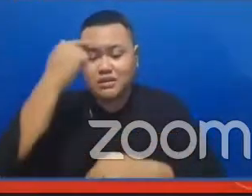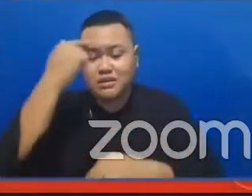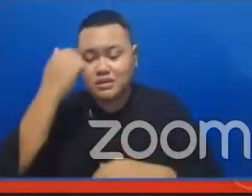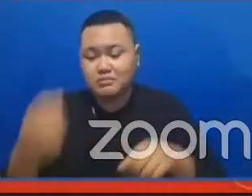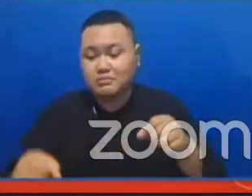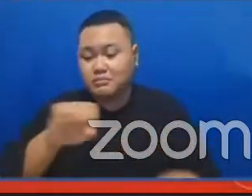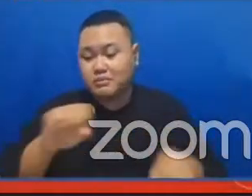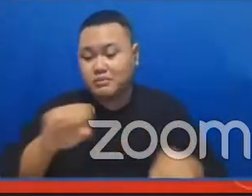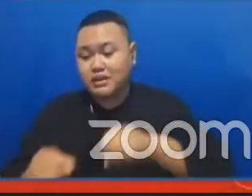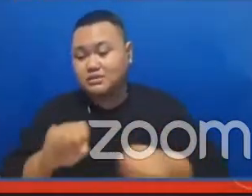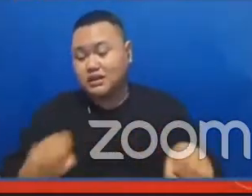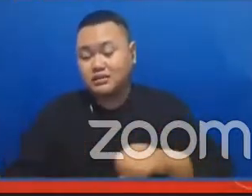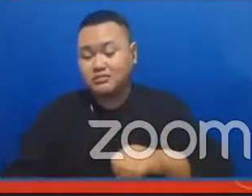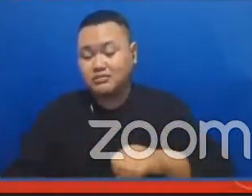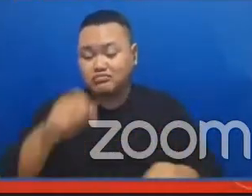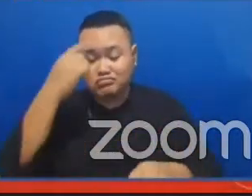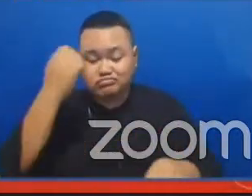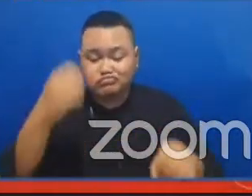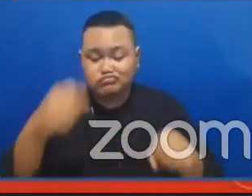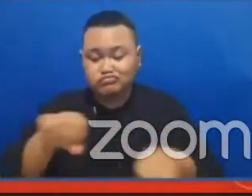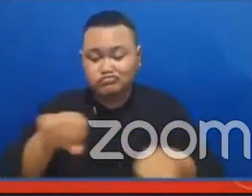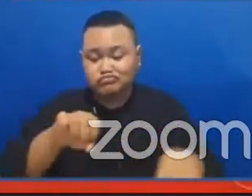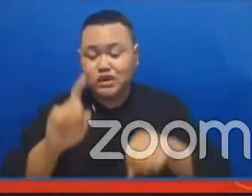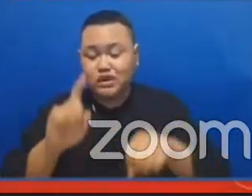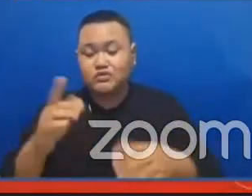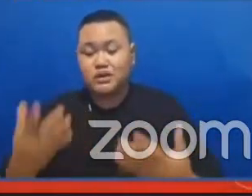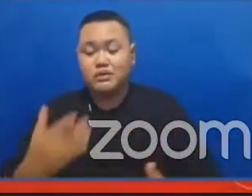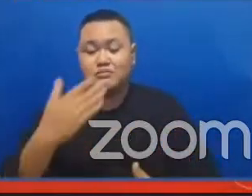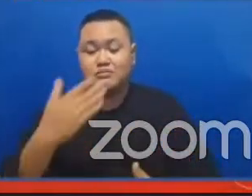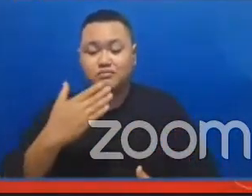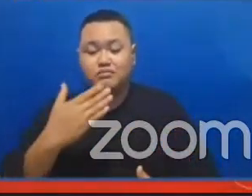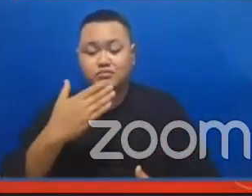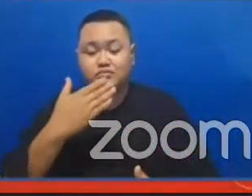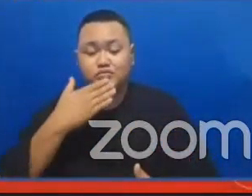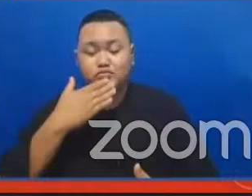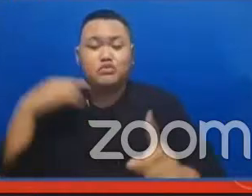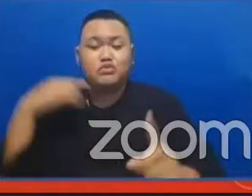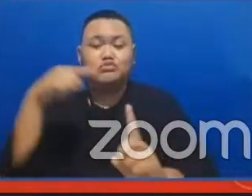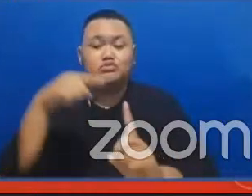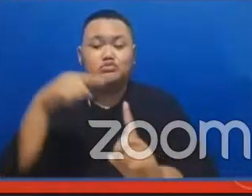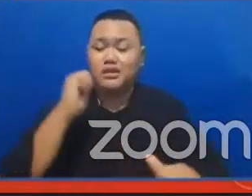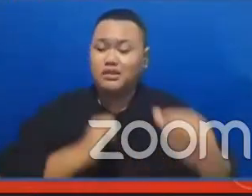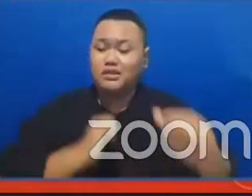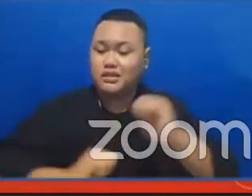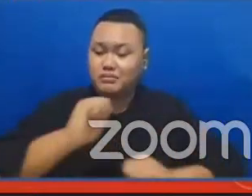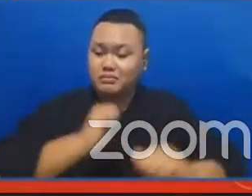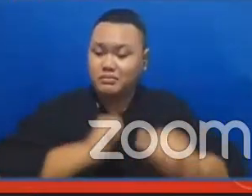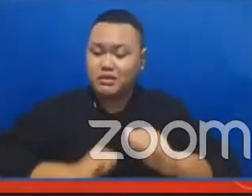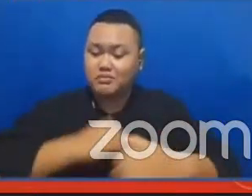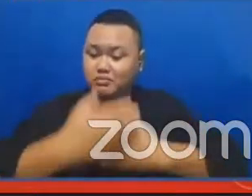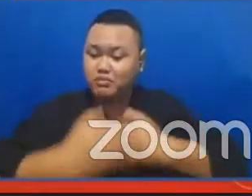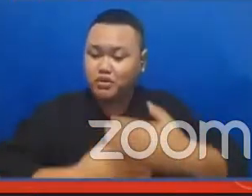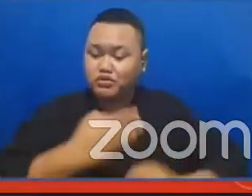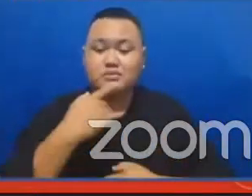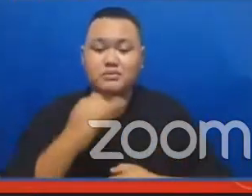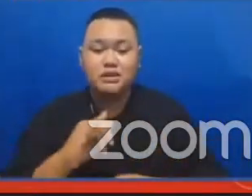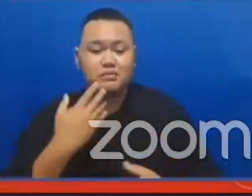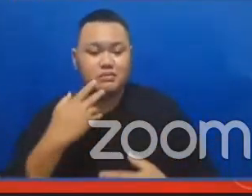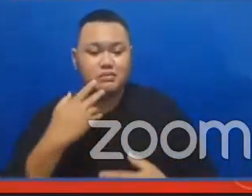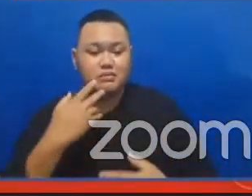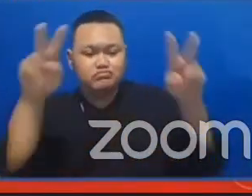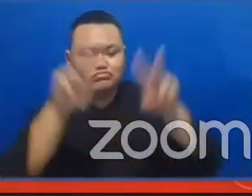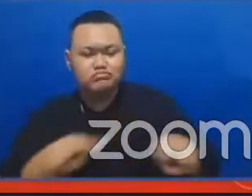harus melibatkan dimensi, produk, dan berorientasi pada keterampilan, proses seperti